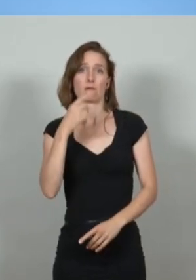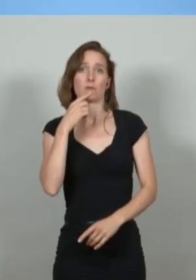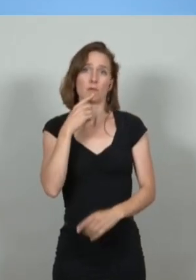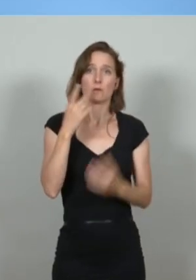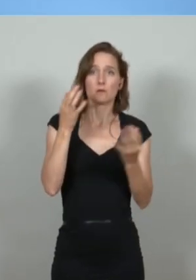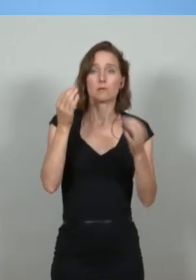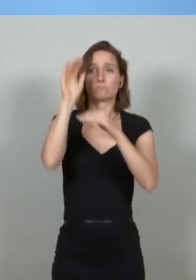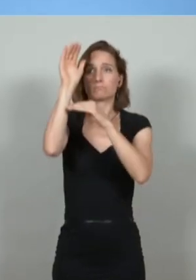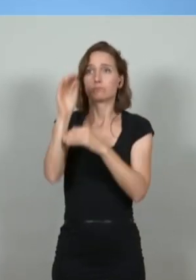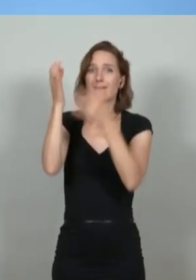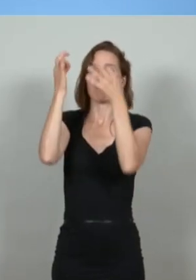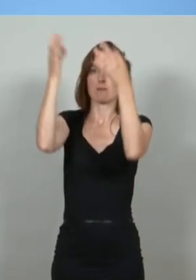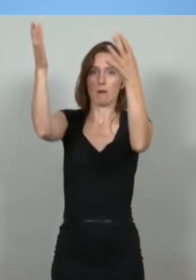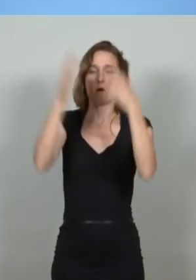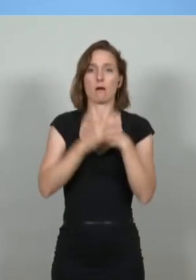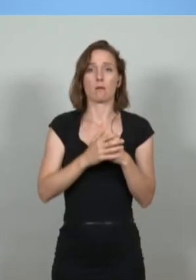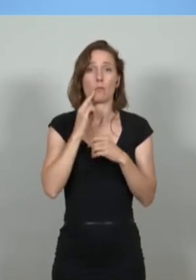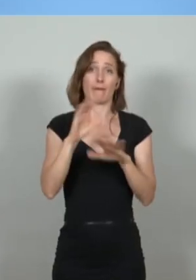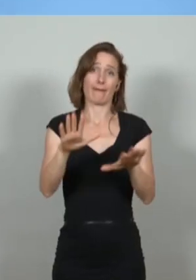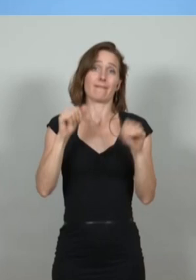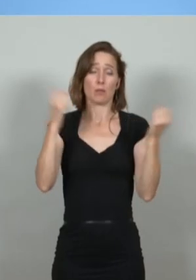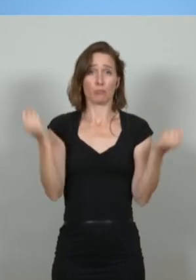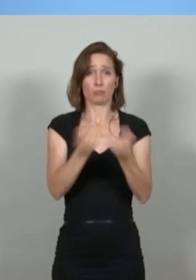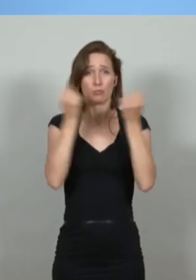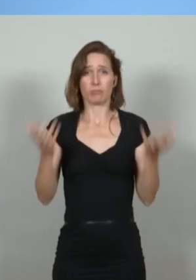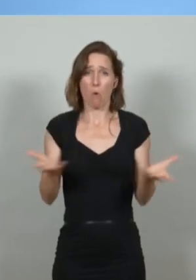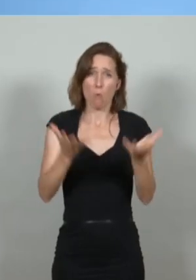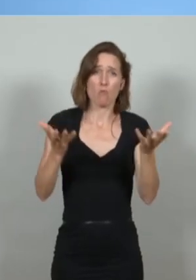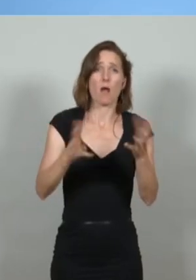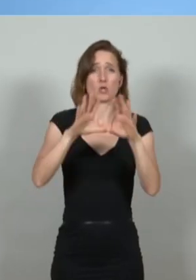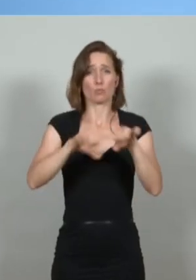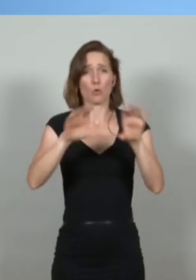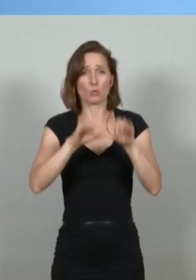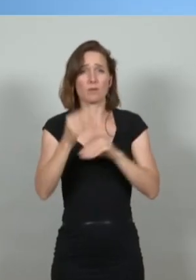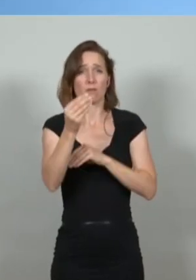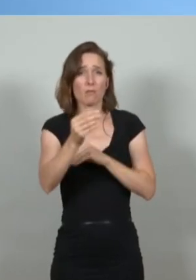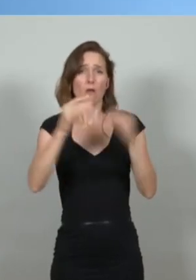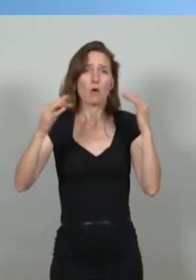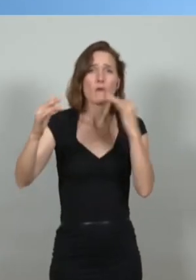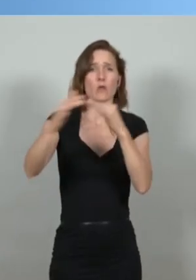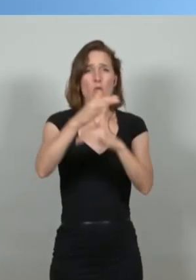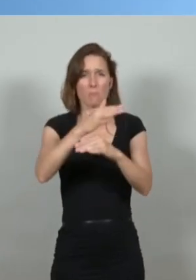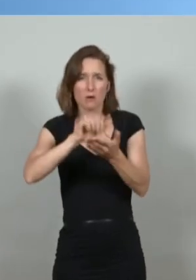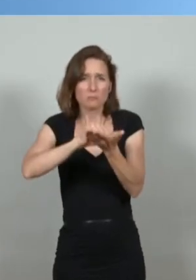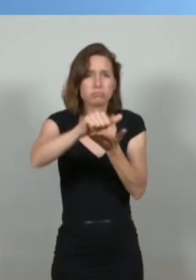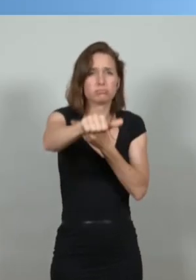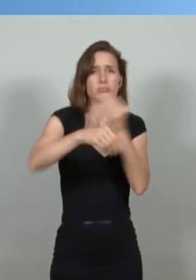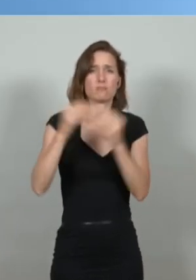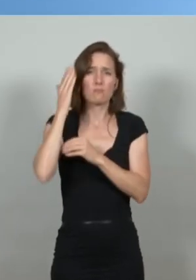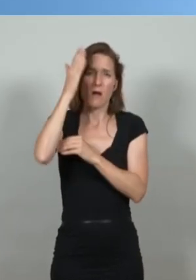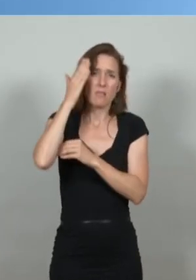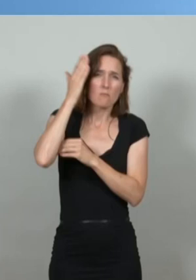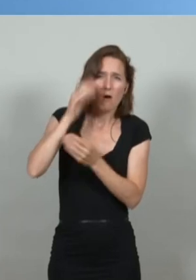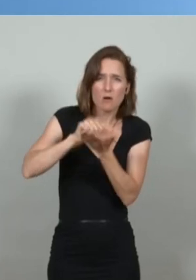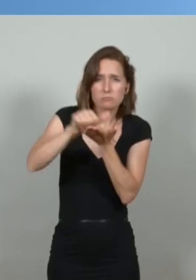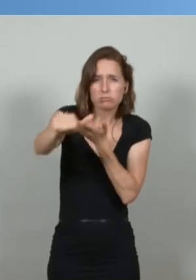ou services écossiles en effet la publicité induite deux grands écueils pour l'avenir du vivant elle est à la fois un frein majeur